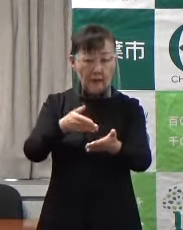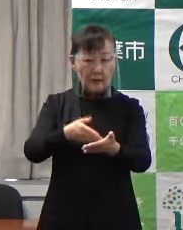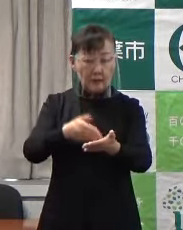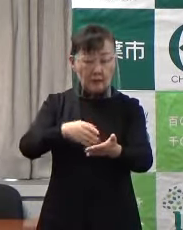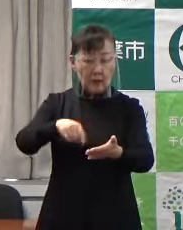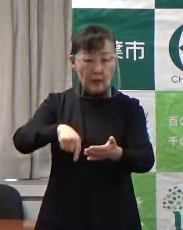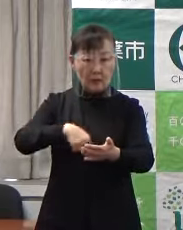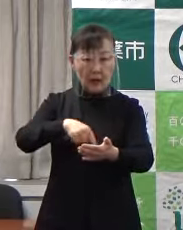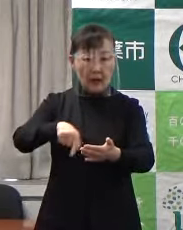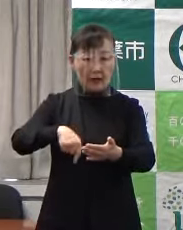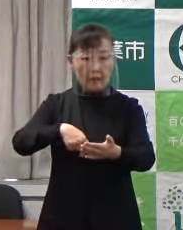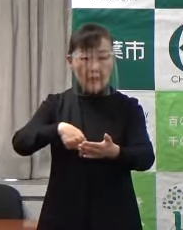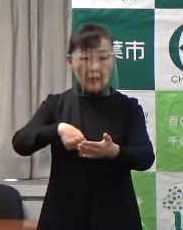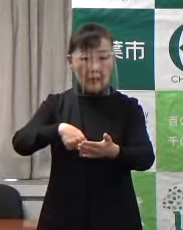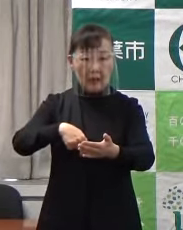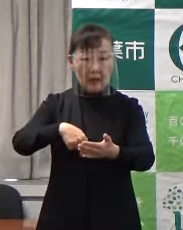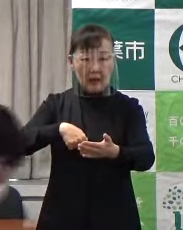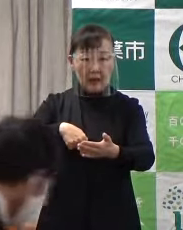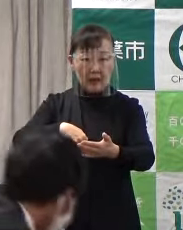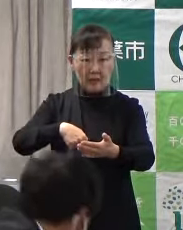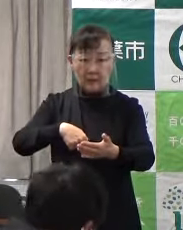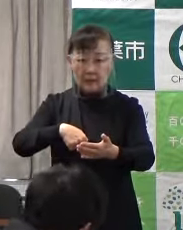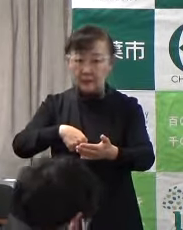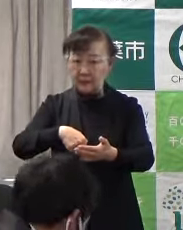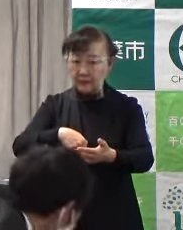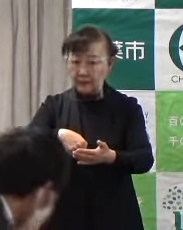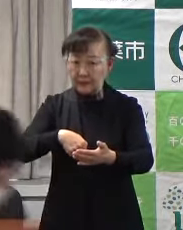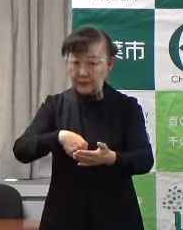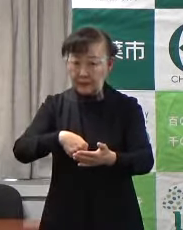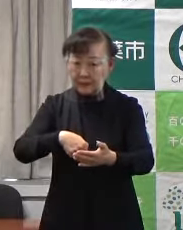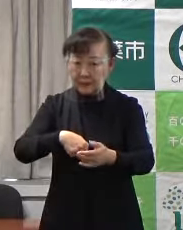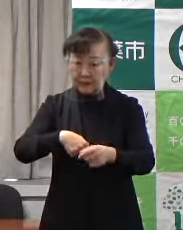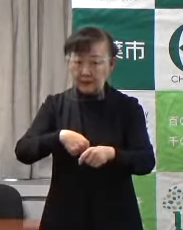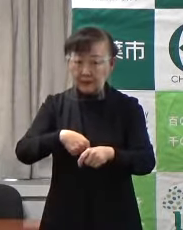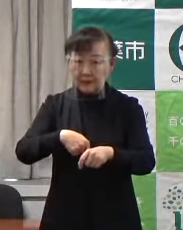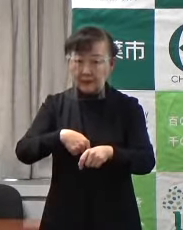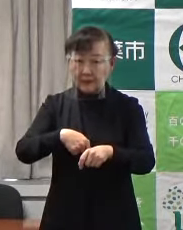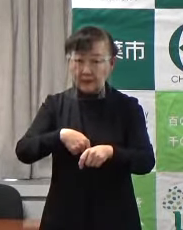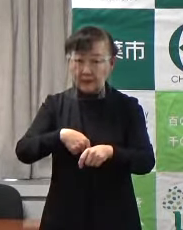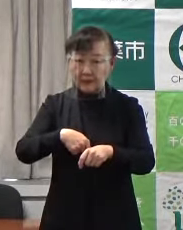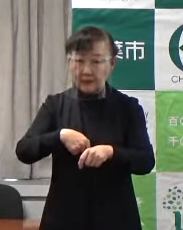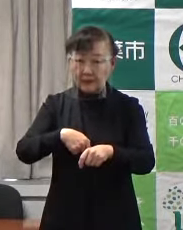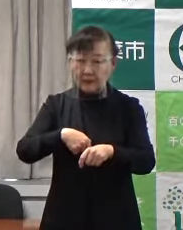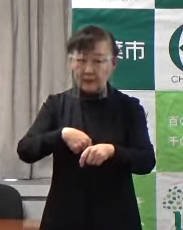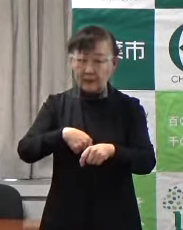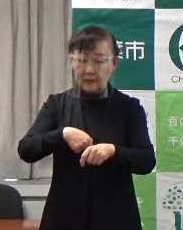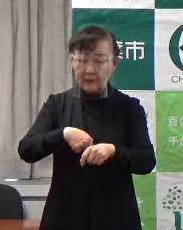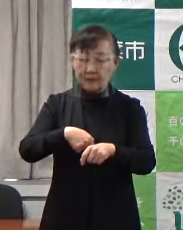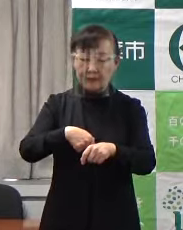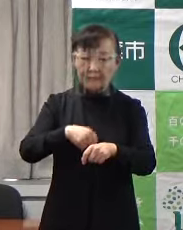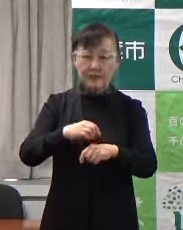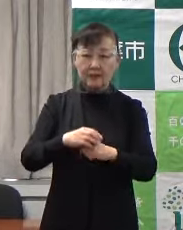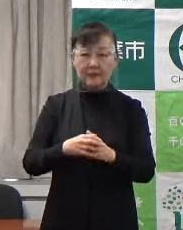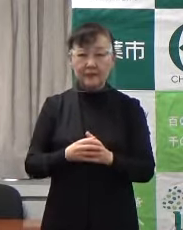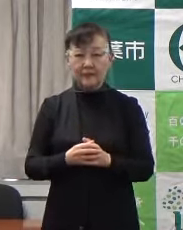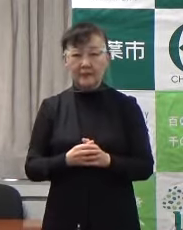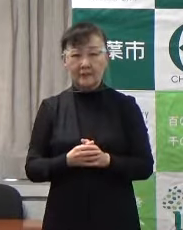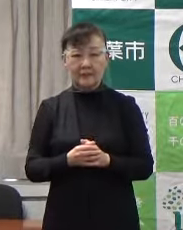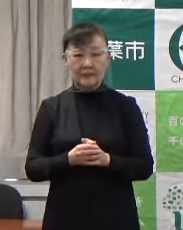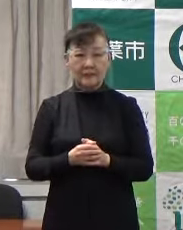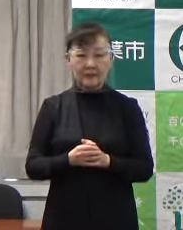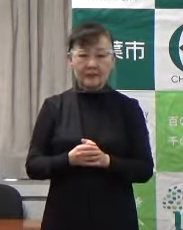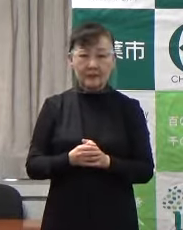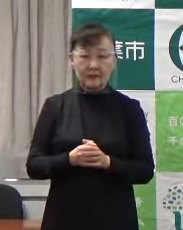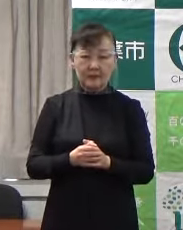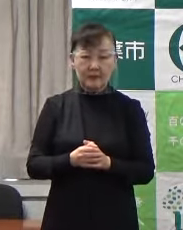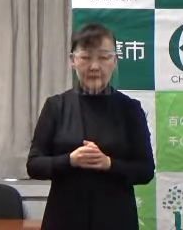で、測定値の低さが持続治験を受けていないことを示すものではありませんというふうに